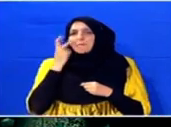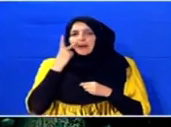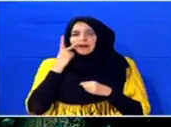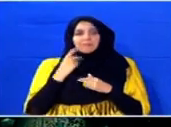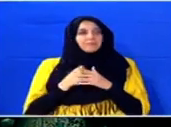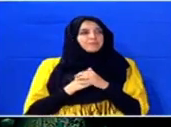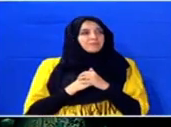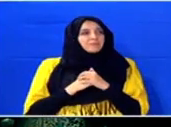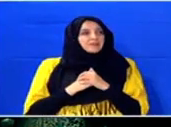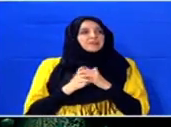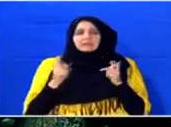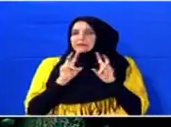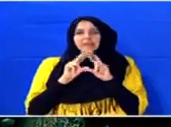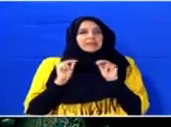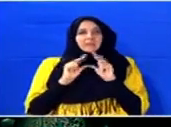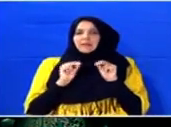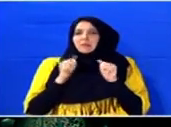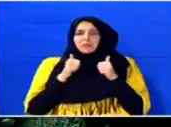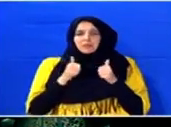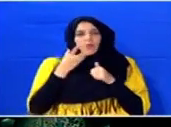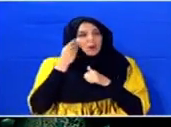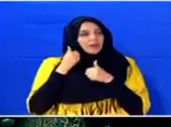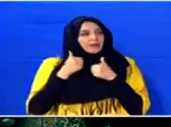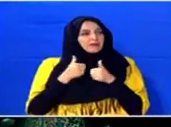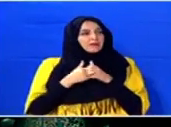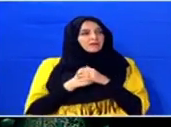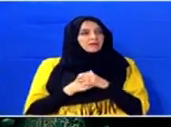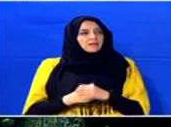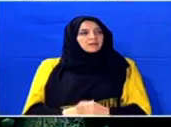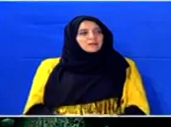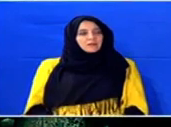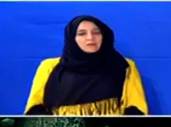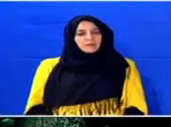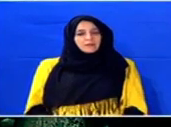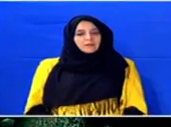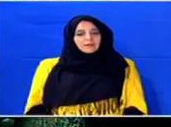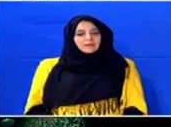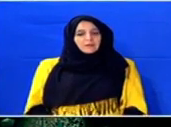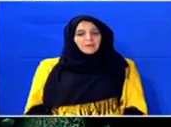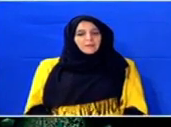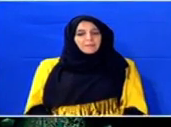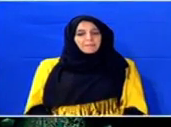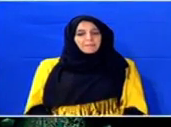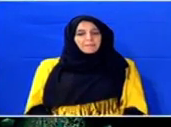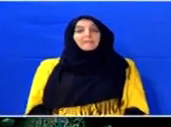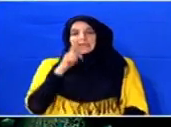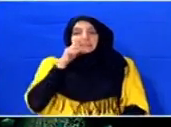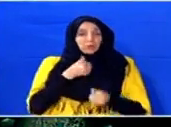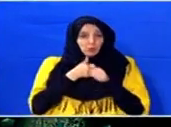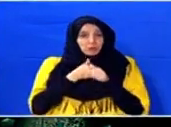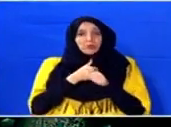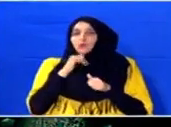كل الامور بالنسبه لهذه القضيه التي تتعلق بالقسمه تبع البرنامج